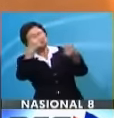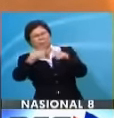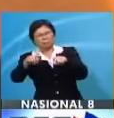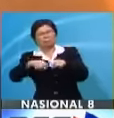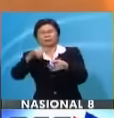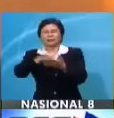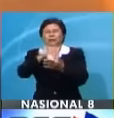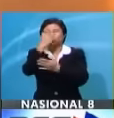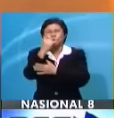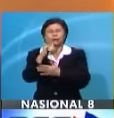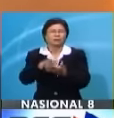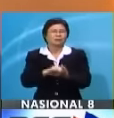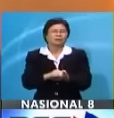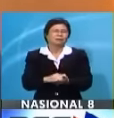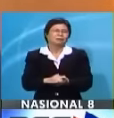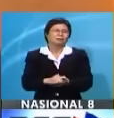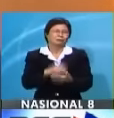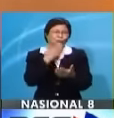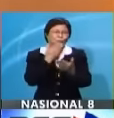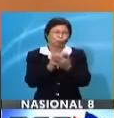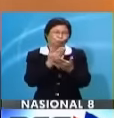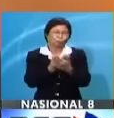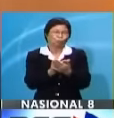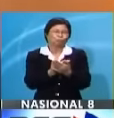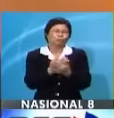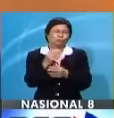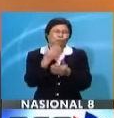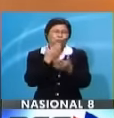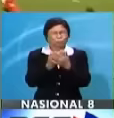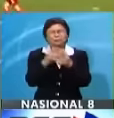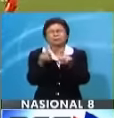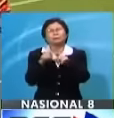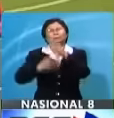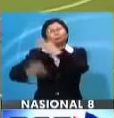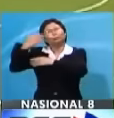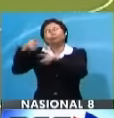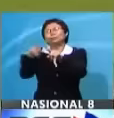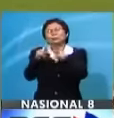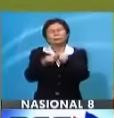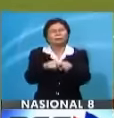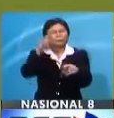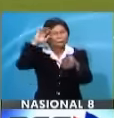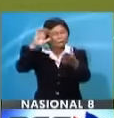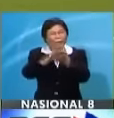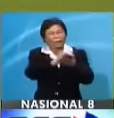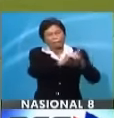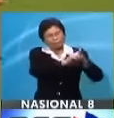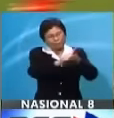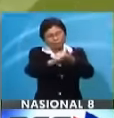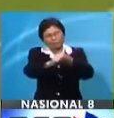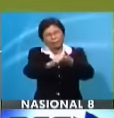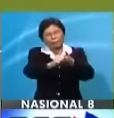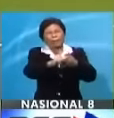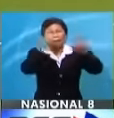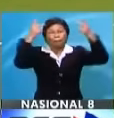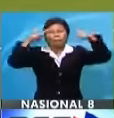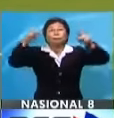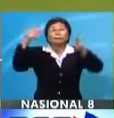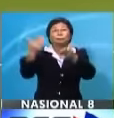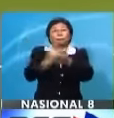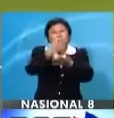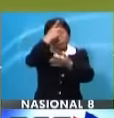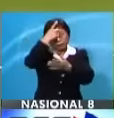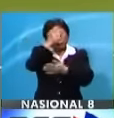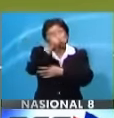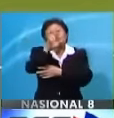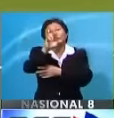why I think this will also be as good as all the years before this. Beliau percaya dengan kepimpinan yang diterajui Presiden baru Datuk